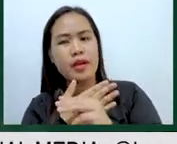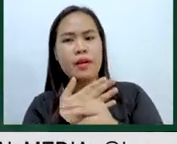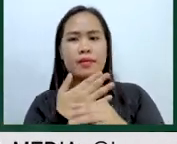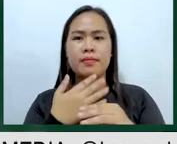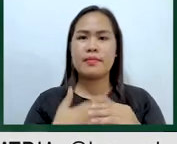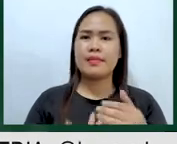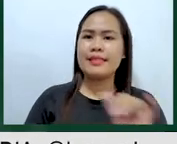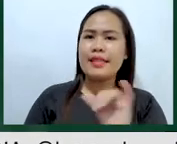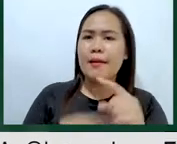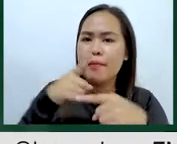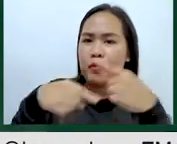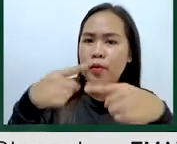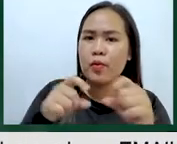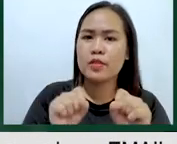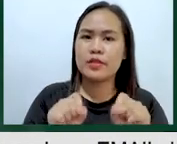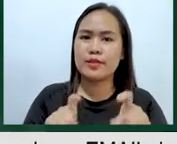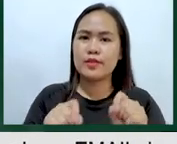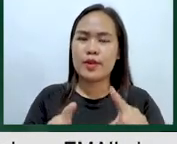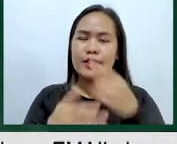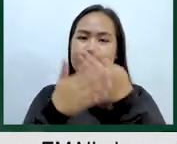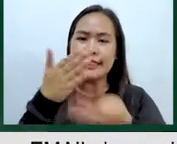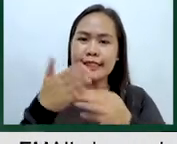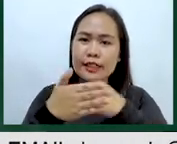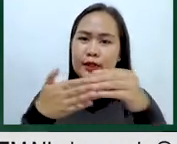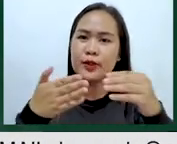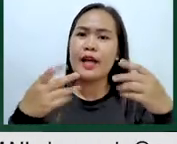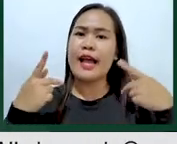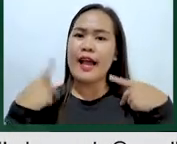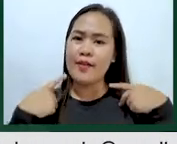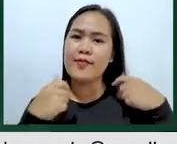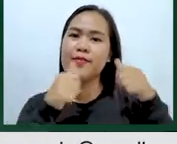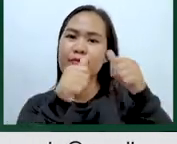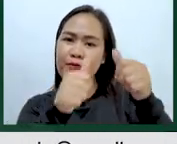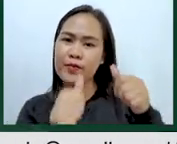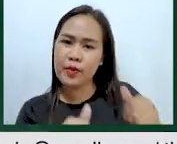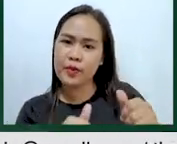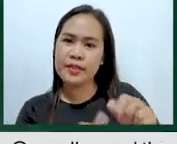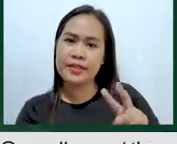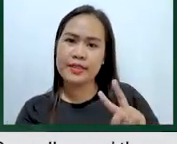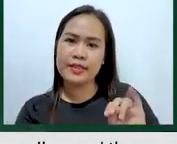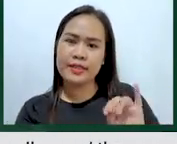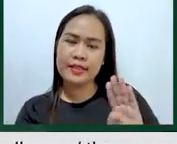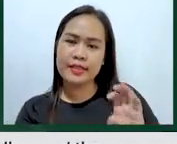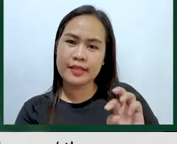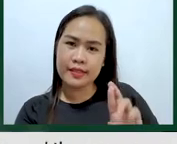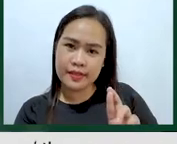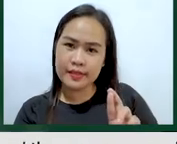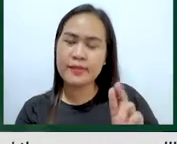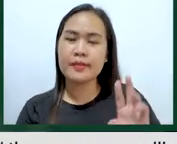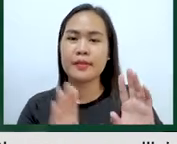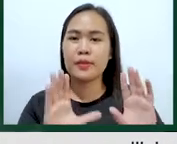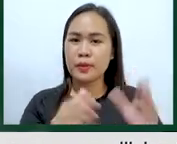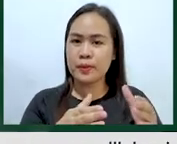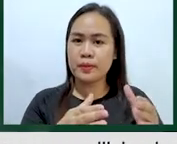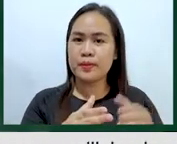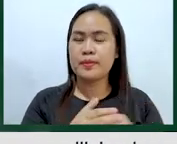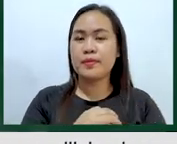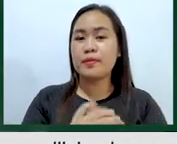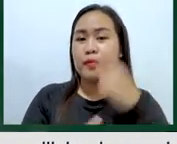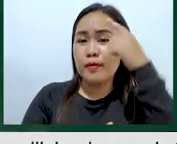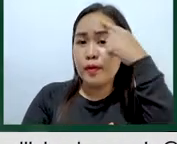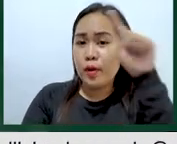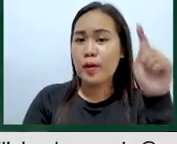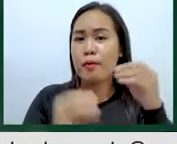programs. Diyan na rin namin pinapaalala yung rolling store schedules, no? Andiyan rin pino-post din po namin sa aming Viber